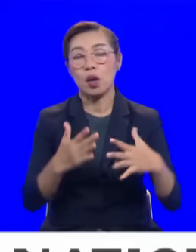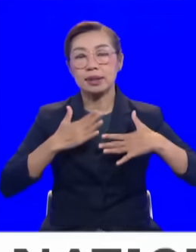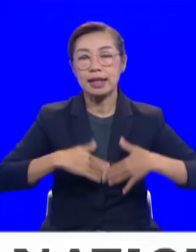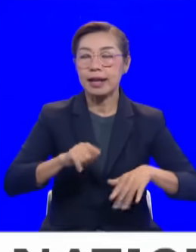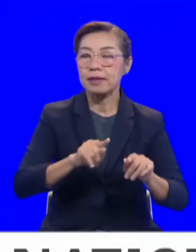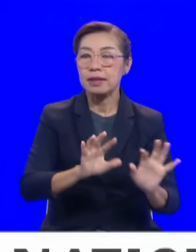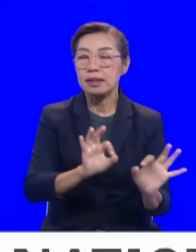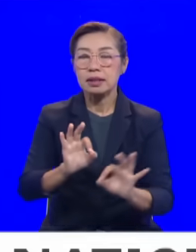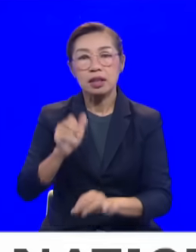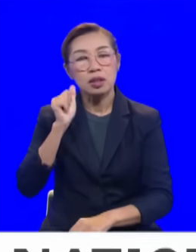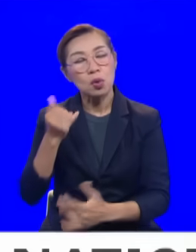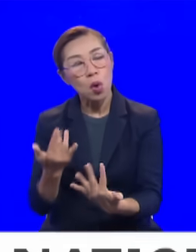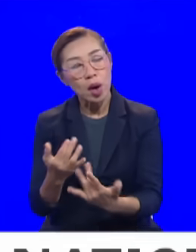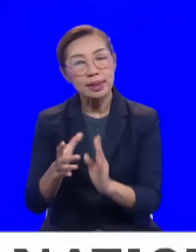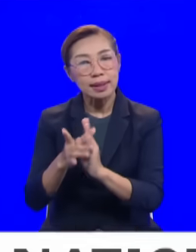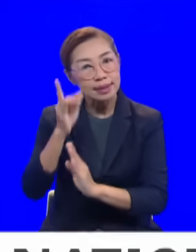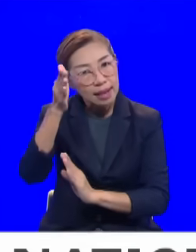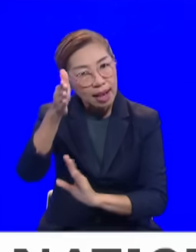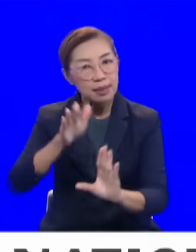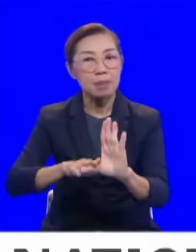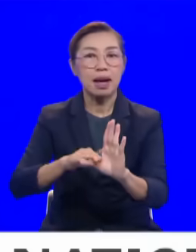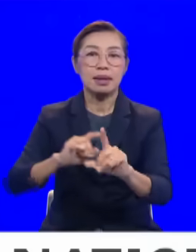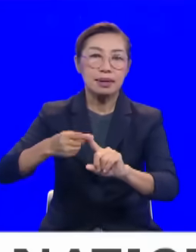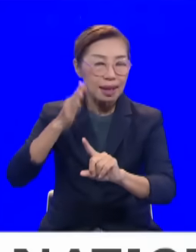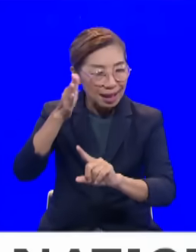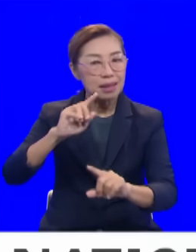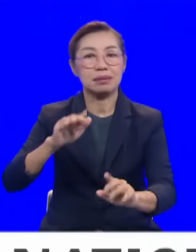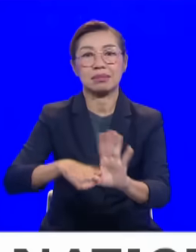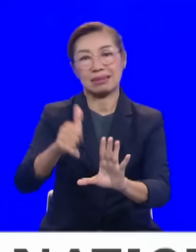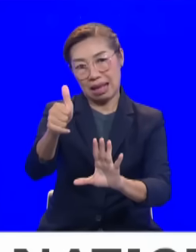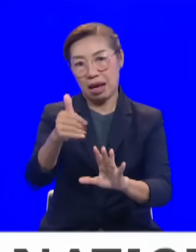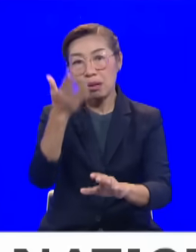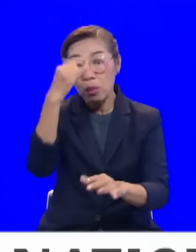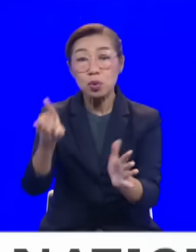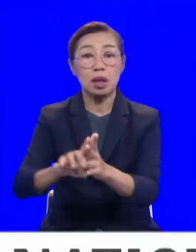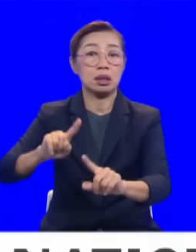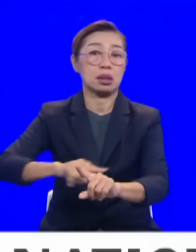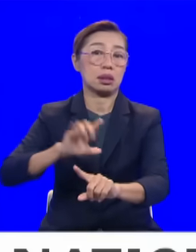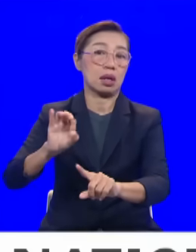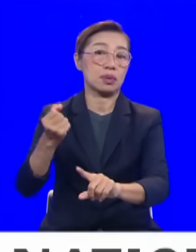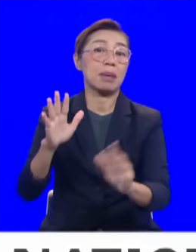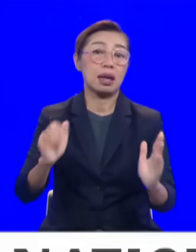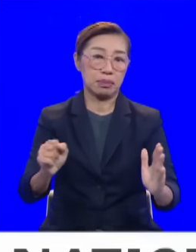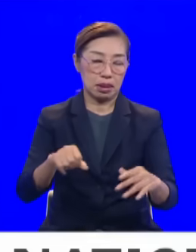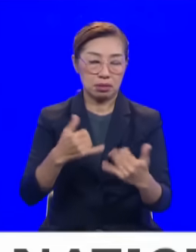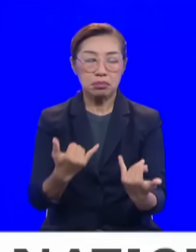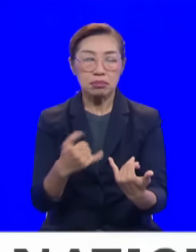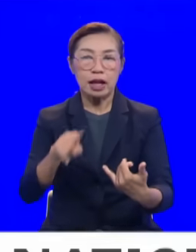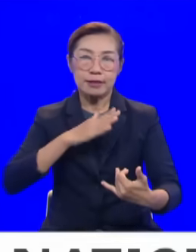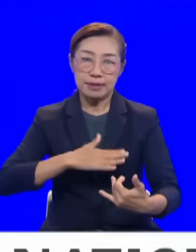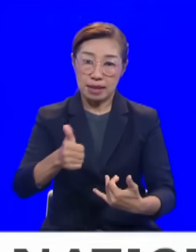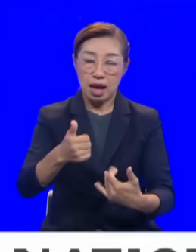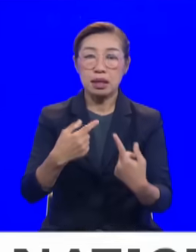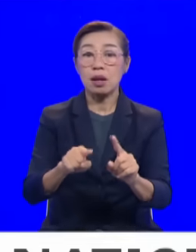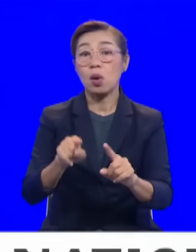านไปยิ่งผ่านไปเนี่ยคนมันจะกระจายตัวครับมันก็จะดีขึ้นแล้วก็รองรับตามความต้องการได้แม้รัฐมนตรียังพูดแบบนี้เลยรัฐมนตรีบอกอีกครับบอกว่าต